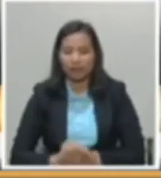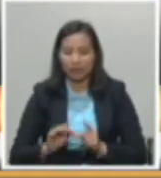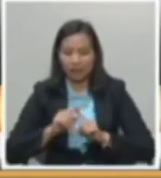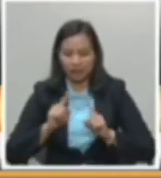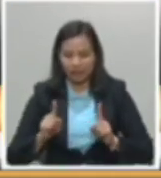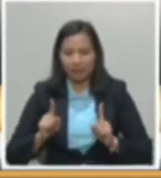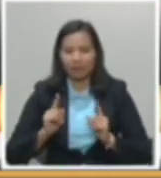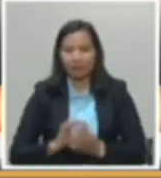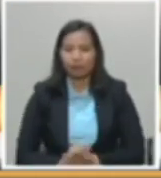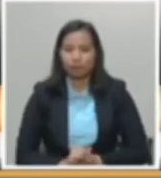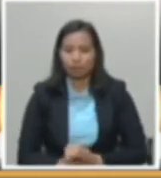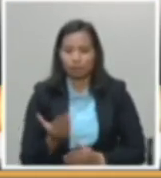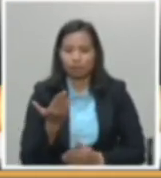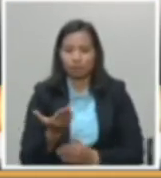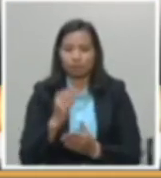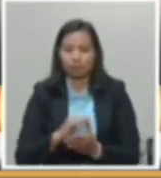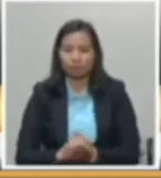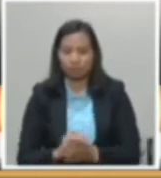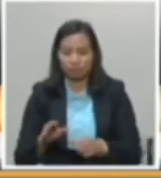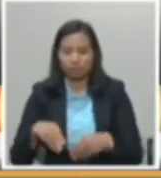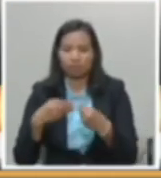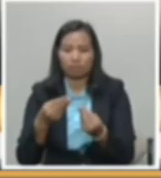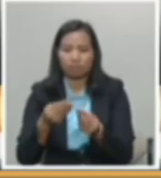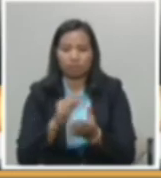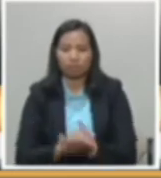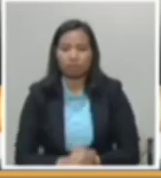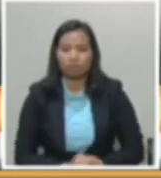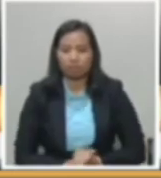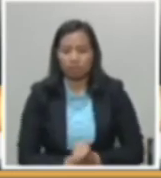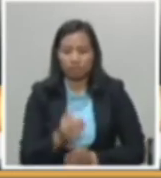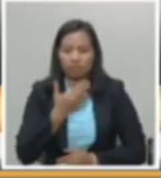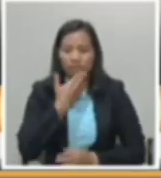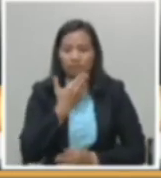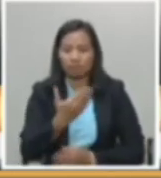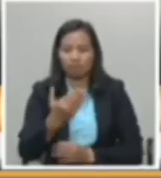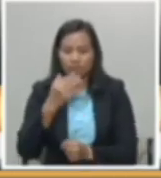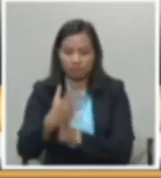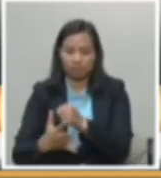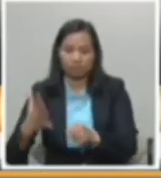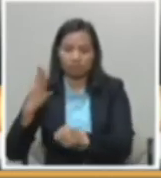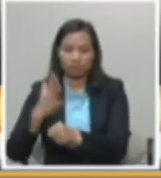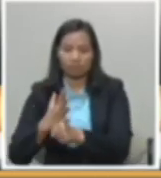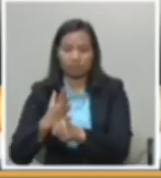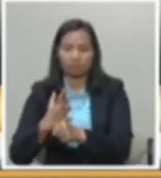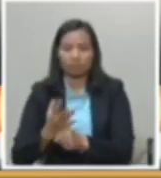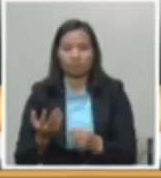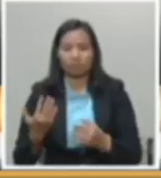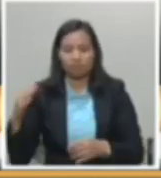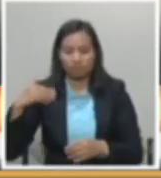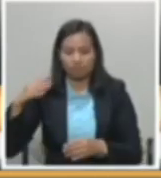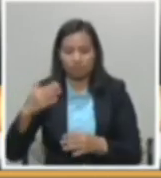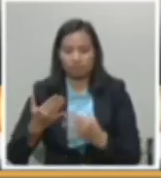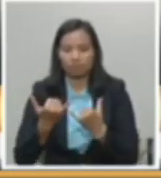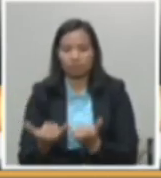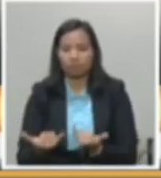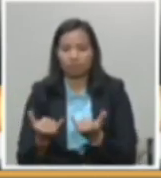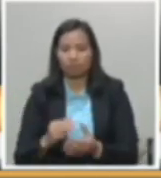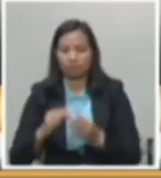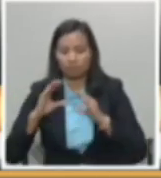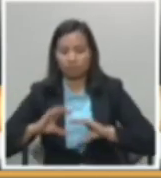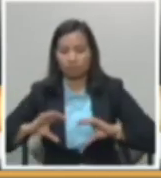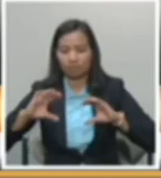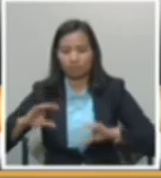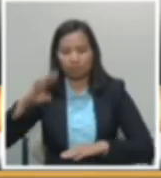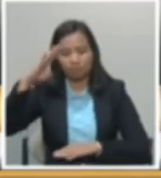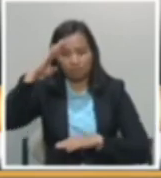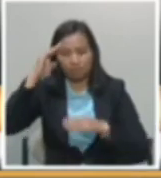นี้ยังเป็นการตอกย้ำให้เห็นว่าตลอดระยะเวลา5ปีที่ผ่านมาจนถึงปัจจุบันนี้รัฐบาลพลเอกประ